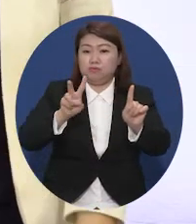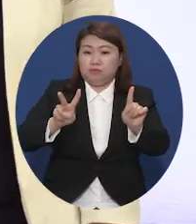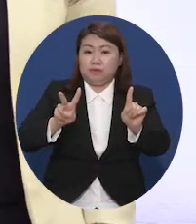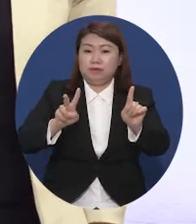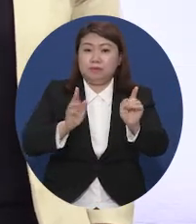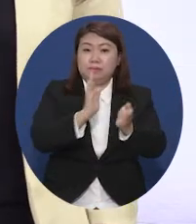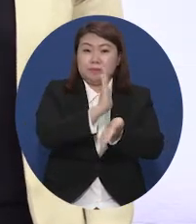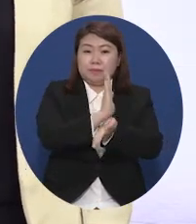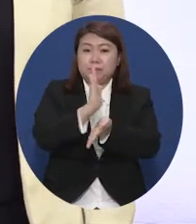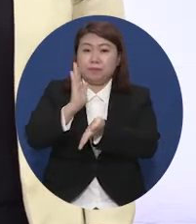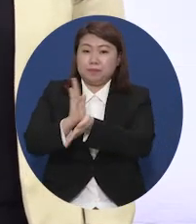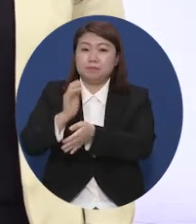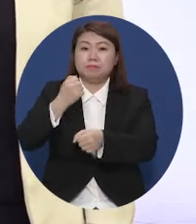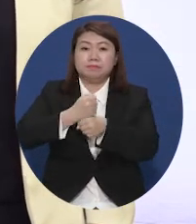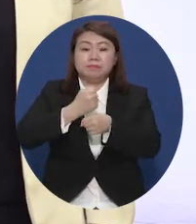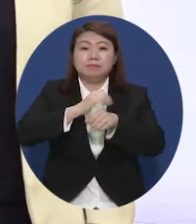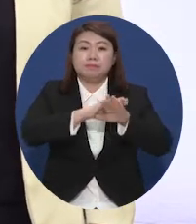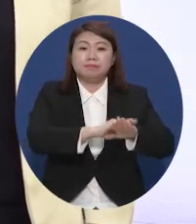개씩 세워졌습니다